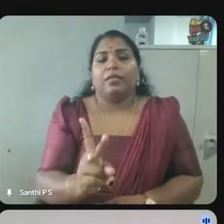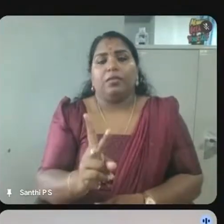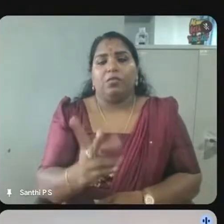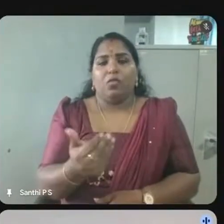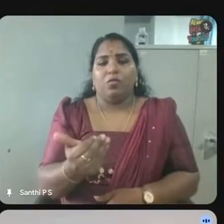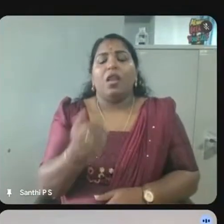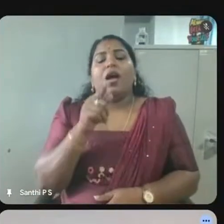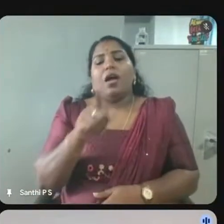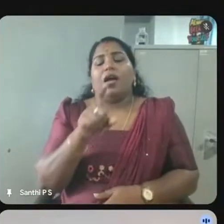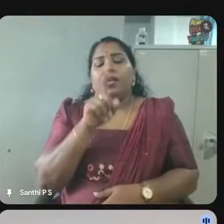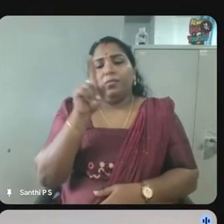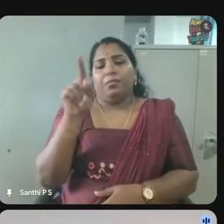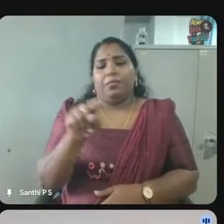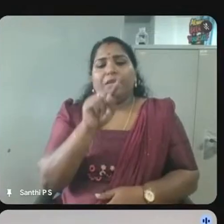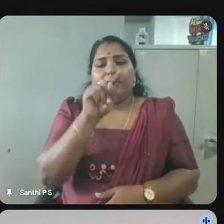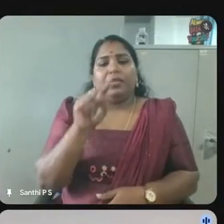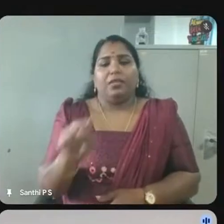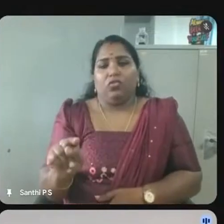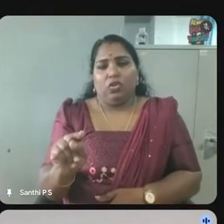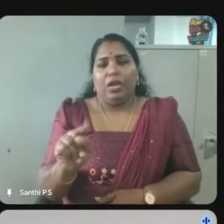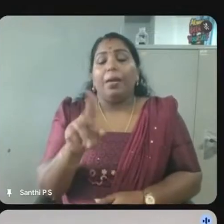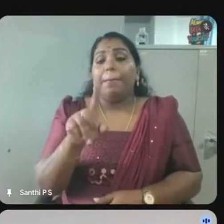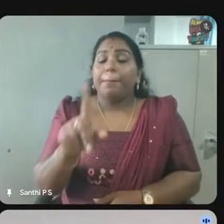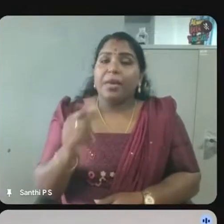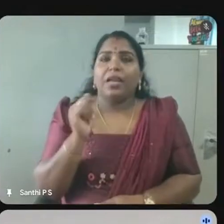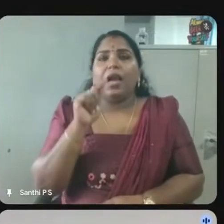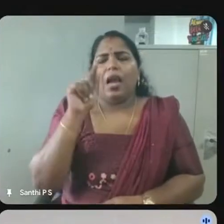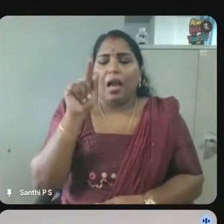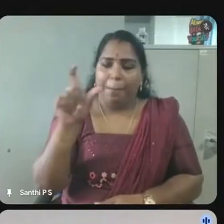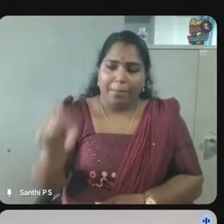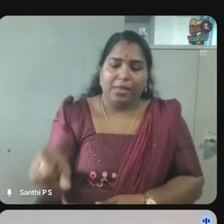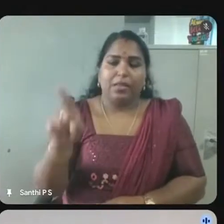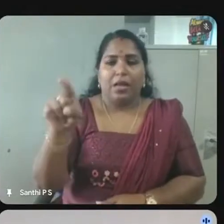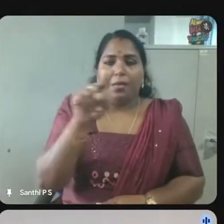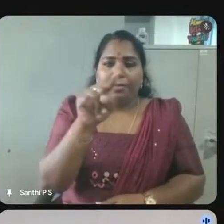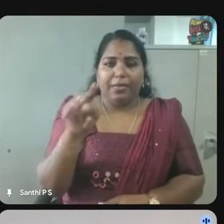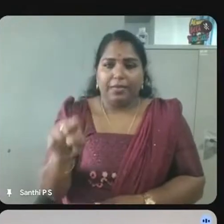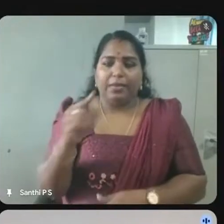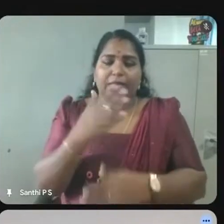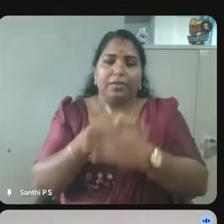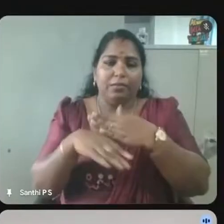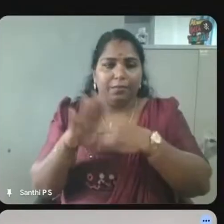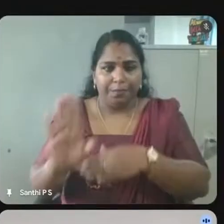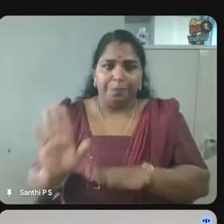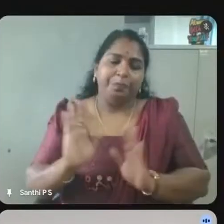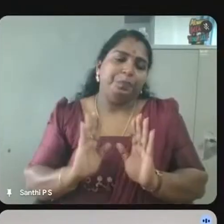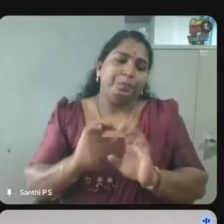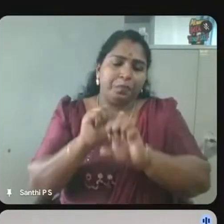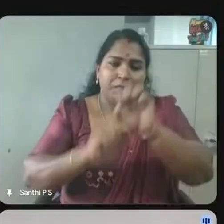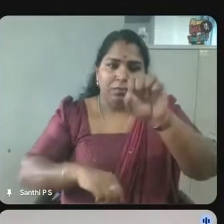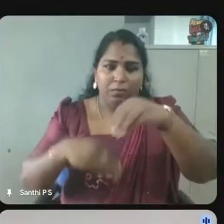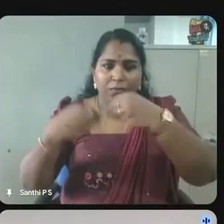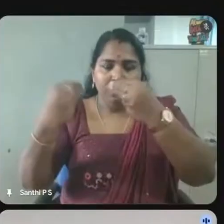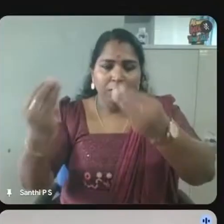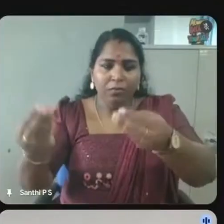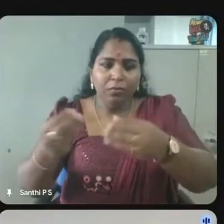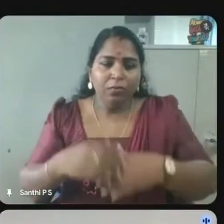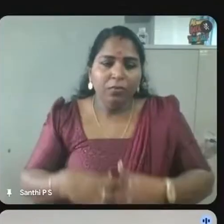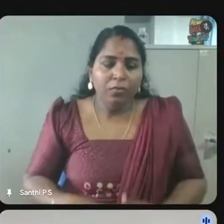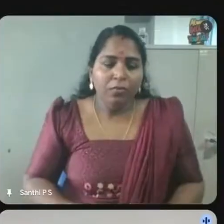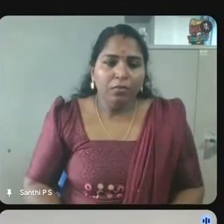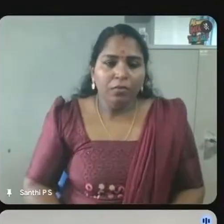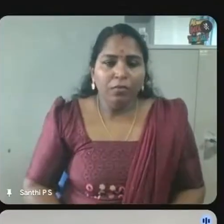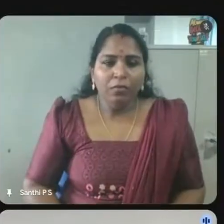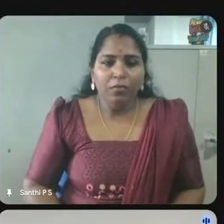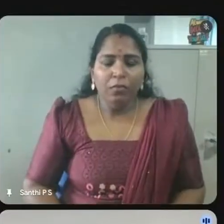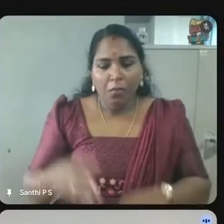അപ്പൊ അതിനനുസരിച്ച് എത്ര ഡിസബിലിറ്റി ഉണ്ട് എന്നുള്ളതനുസരിച്ചാണ് ഗവൺമെന്റിന്റെ ഓരോ പ്രോഗ്രാംസ് നടക്കുന്നത്. അപ്പോൾ നമ്മളിപ്പോ കാഴ്ചക്കുറവിനെ